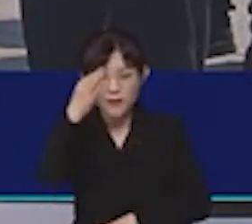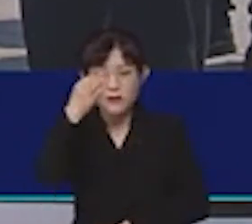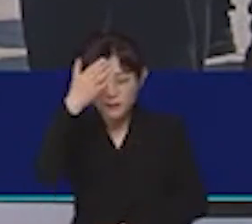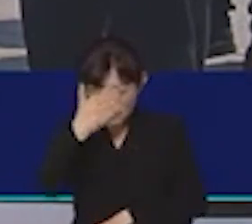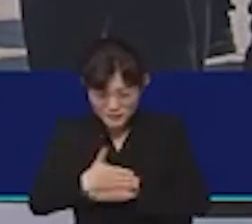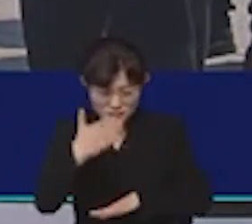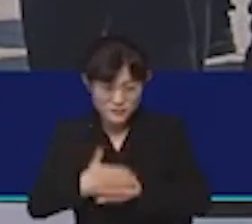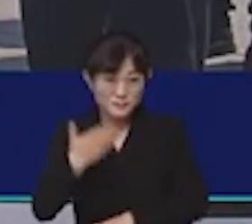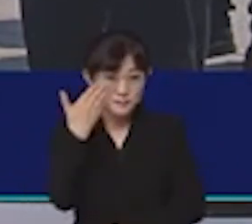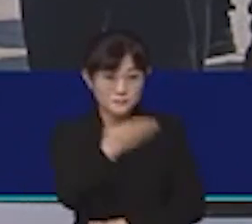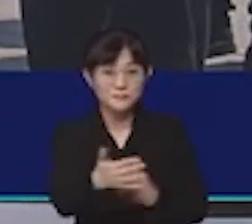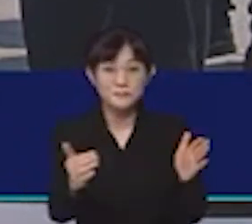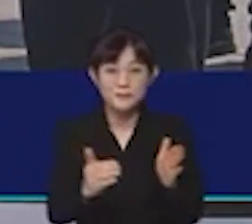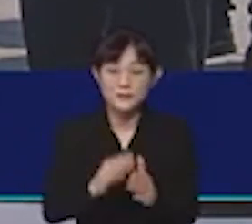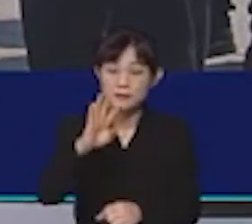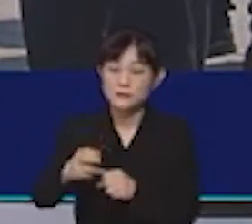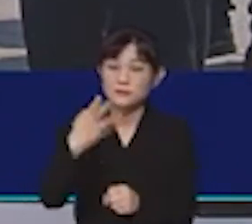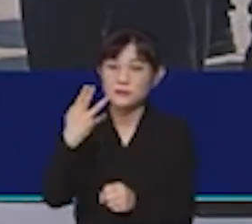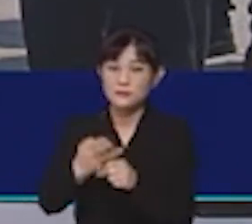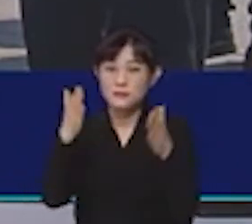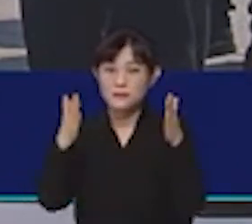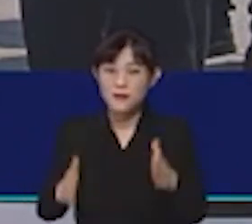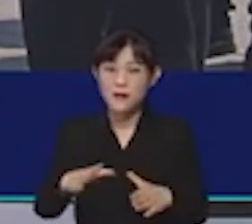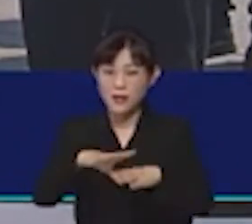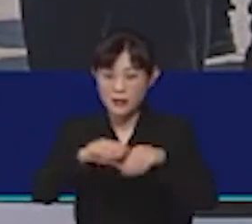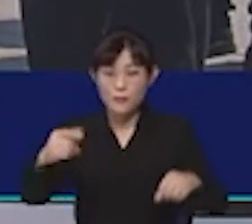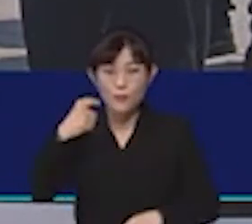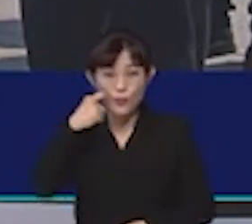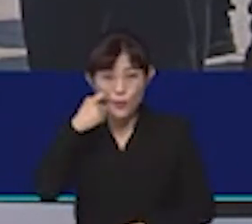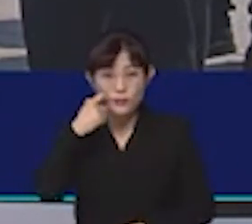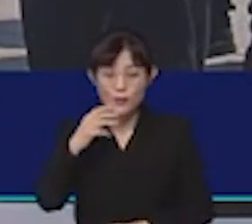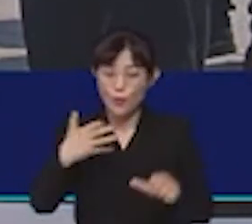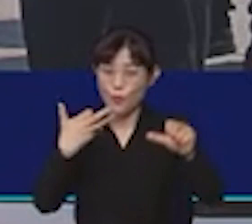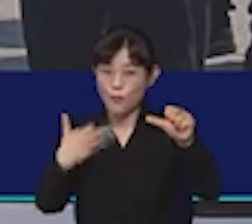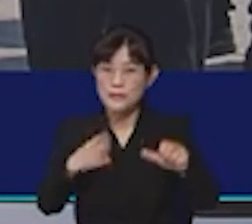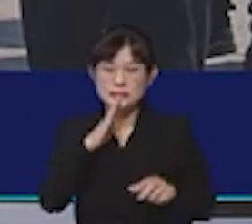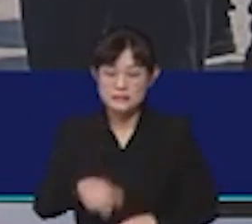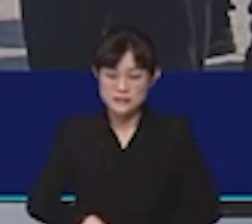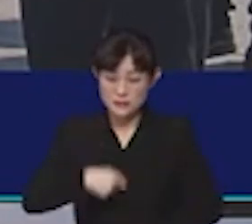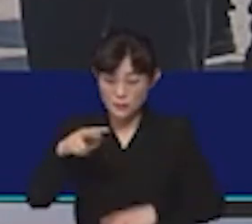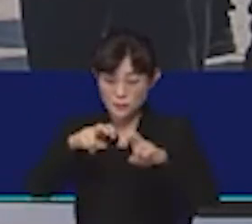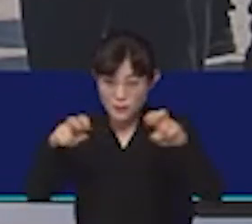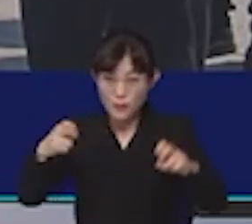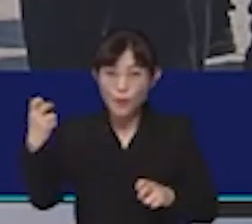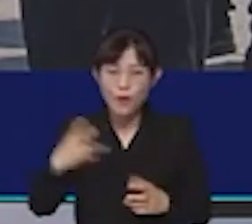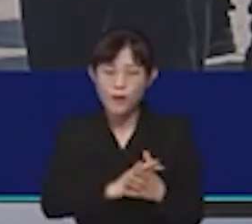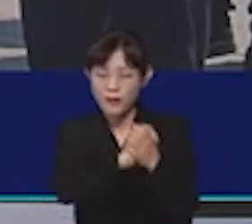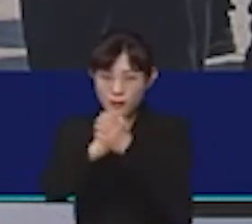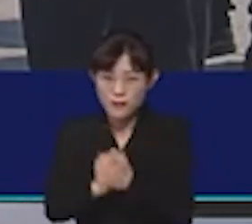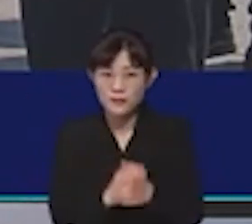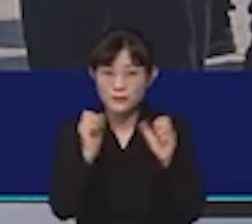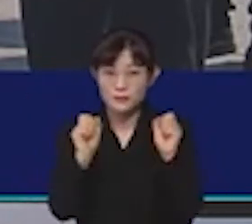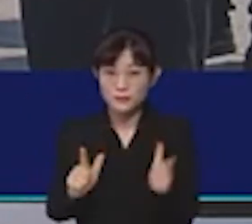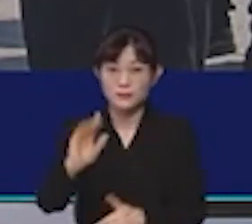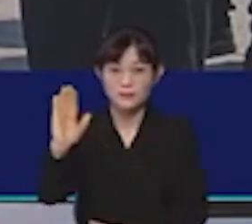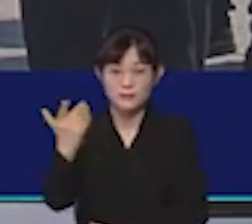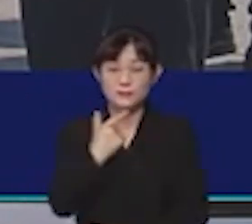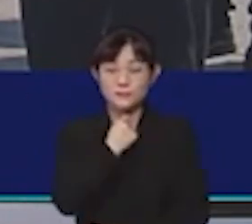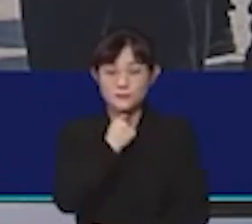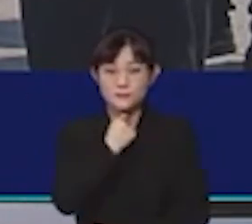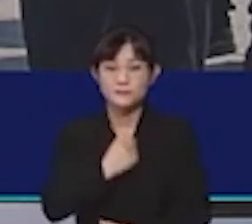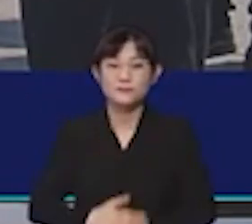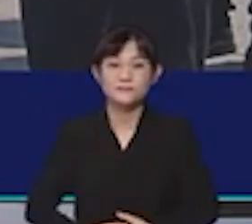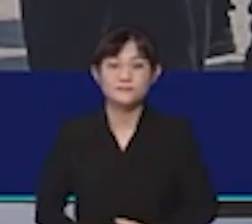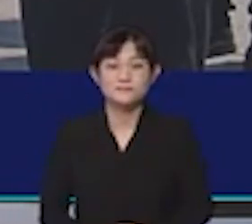전했습니다. 지난 43년간 풀지 못했던 5.18 진상규명과 화해의 첫 장면이 되기를 바라봅니다. 박성호